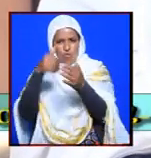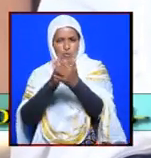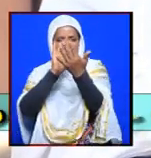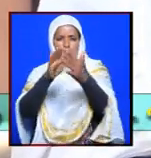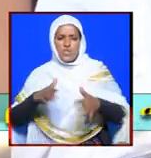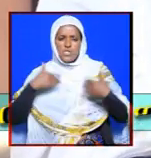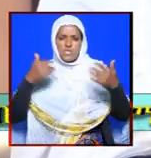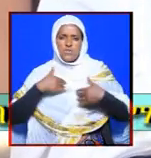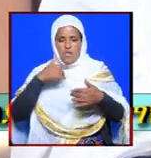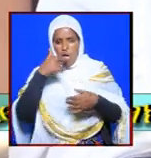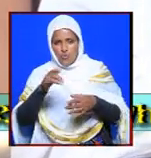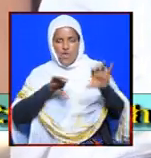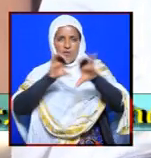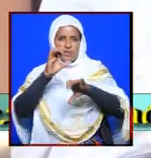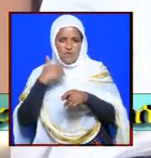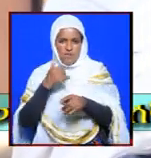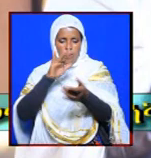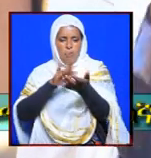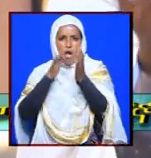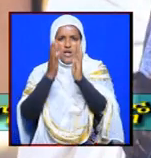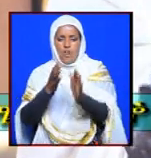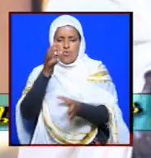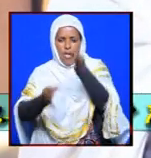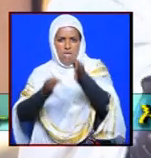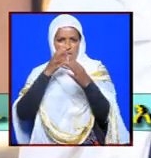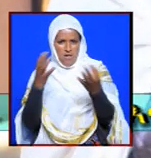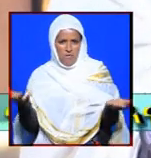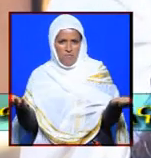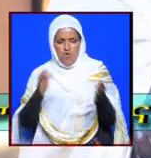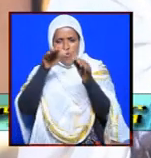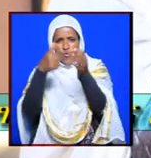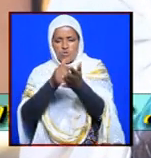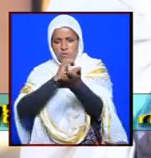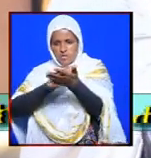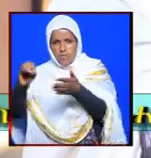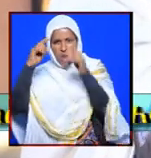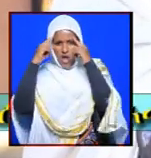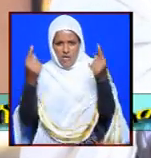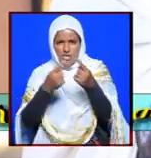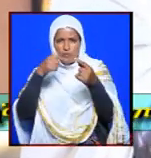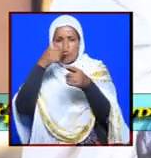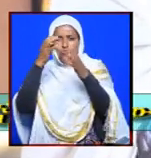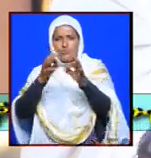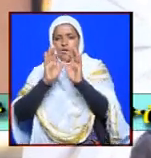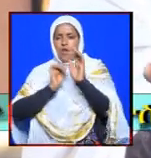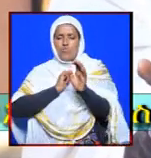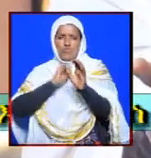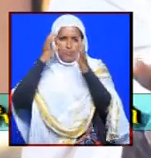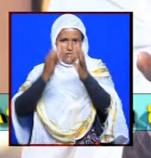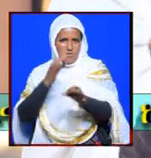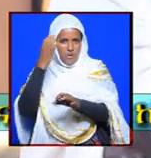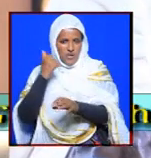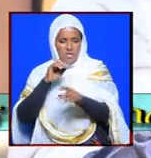ሁሉም በፊቱ ደስ ያለውን ያደርግ ነበር። ማዕከላዊ የሆነ ዳኝነት የለም። ሁሉም ጽድቅ መሆን ኃጢአት ነው ብሎ የሚበይነው እሱ ራሱ